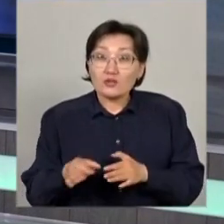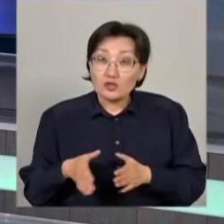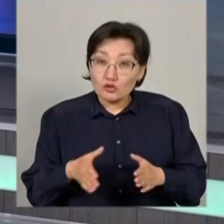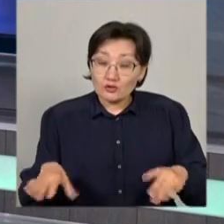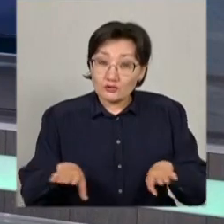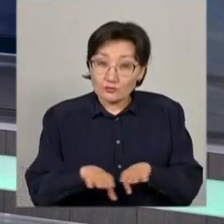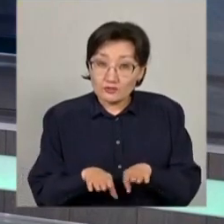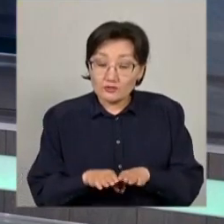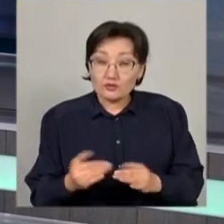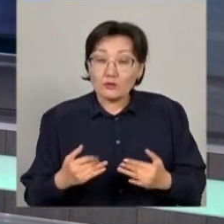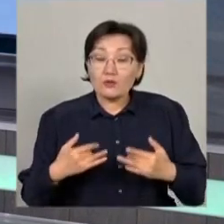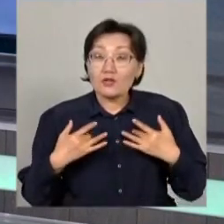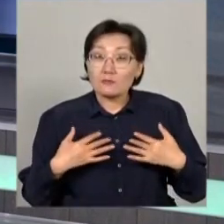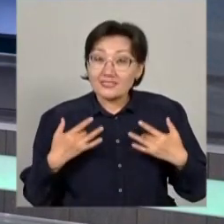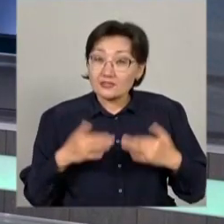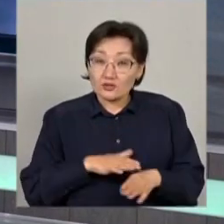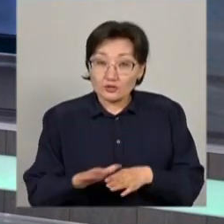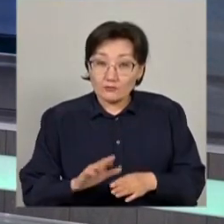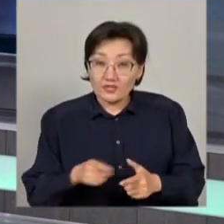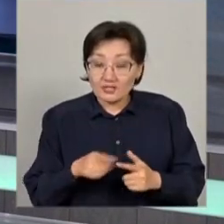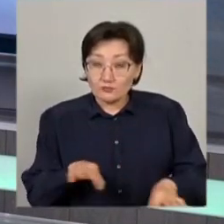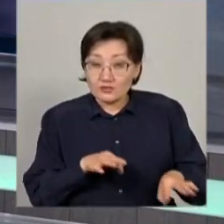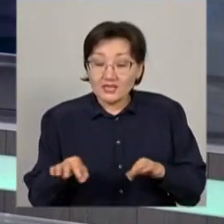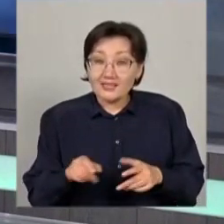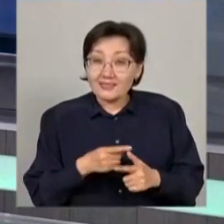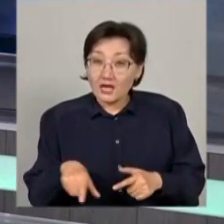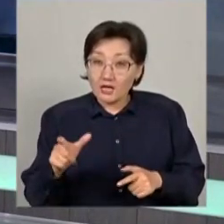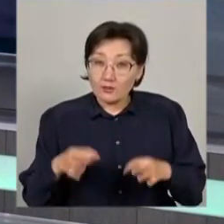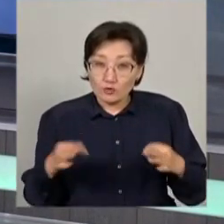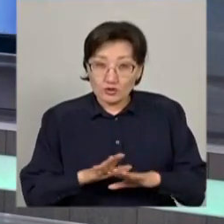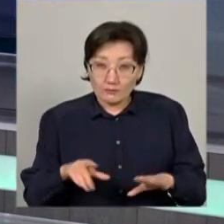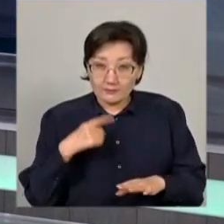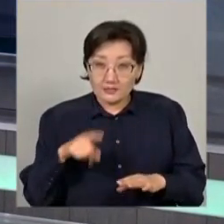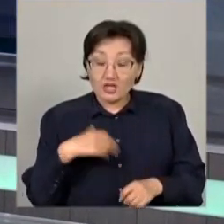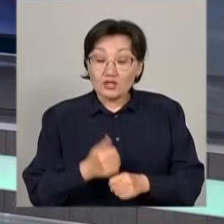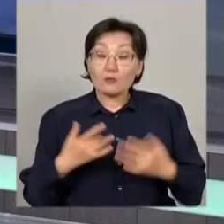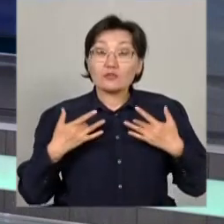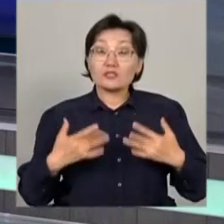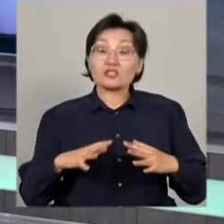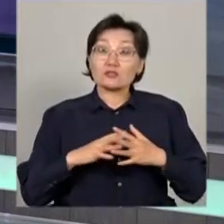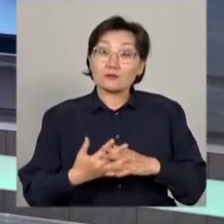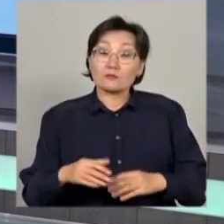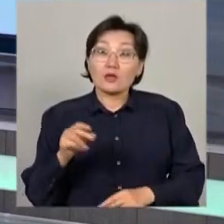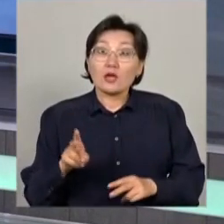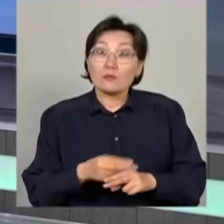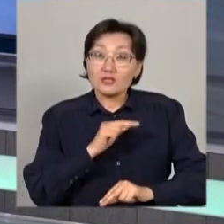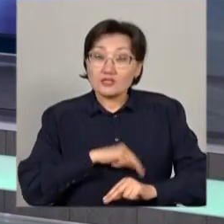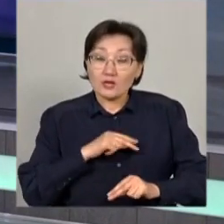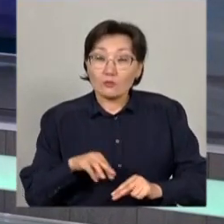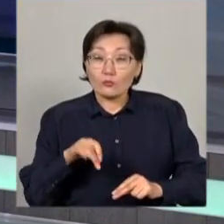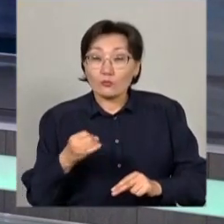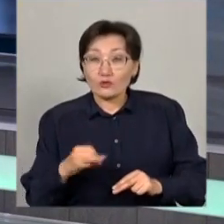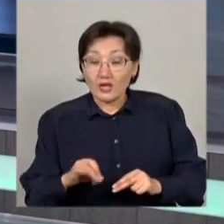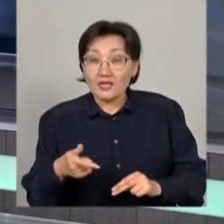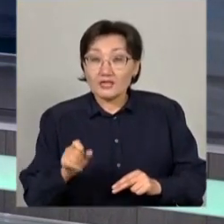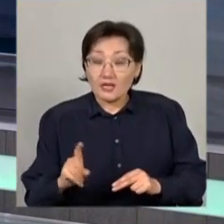тастаған. Сұрауымыз орындалмайынша не көлік, не адамды өткізбейміз деп отыр. Негізгі талап ауылдағы жұмыссыздарды мұнайгаз саласына